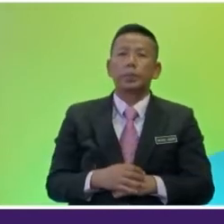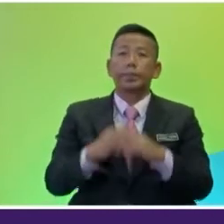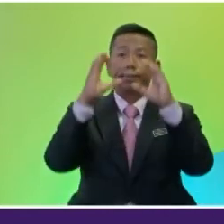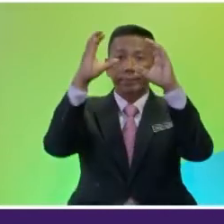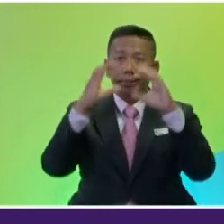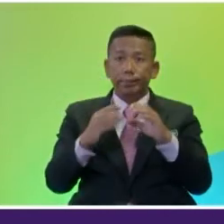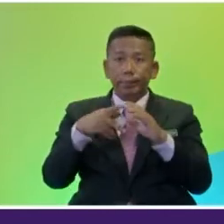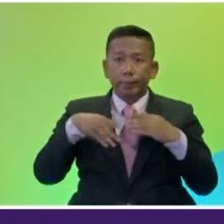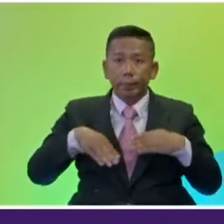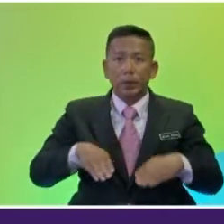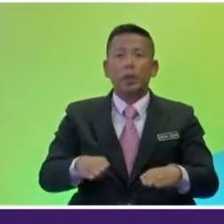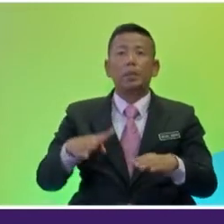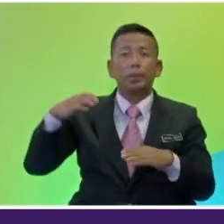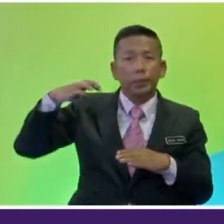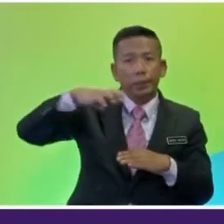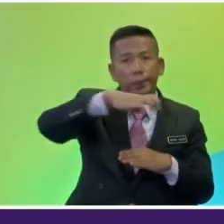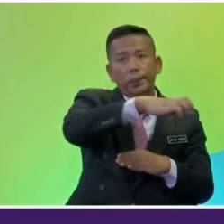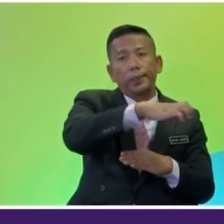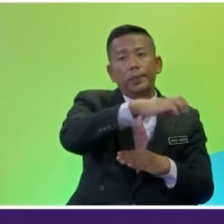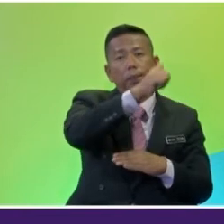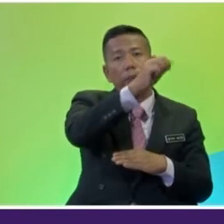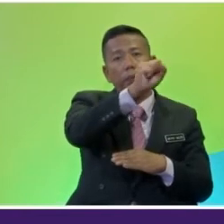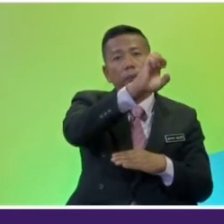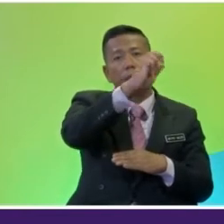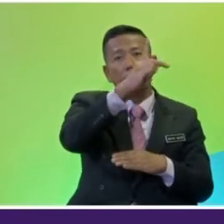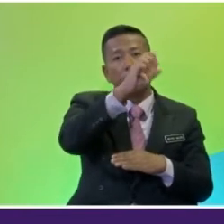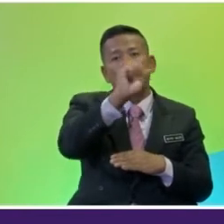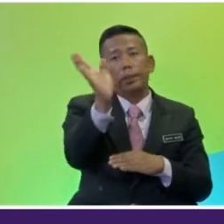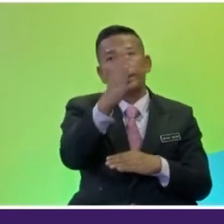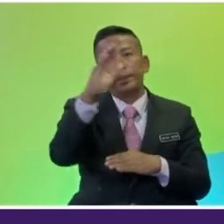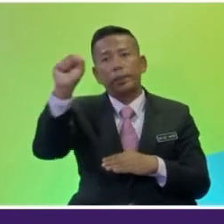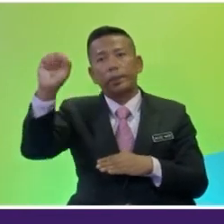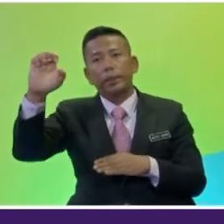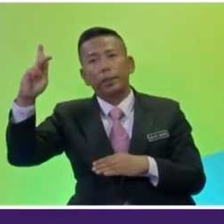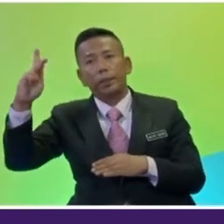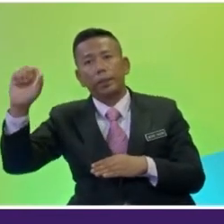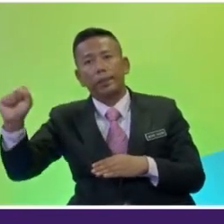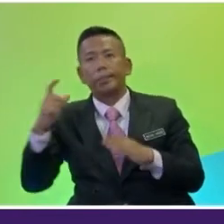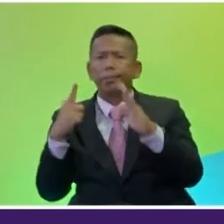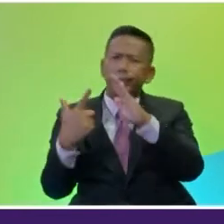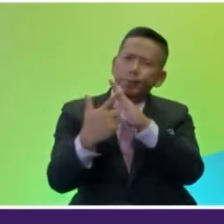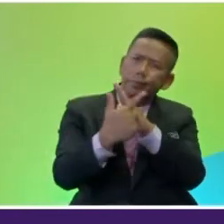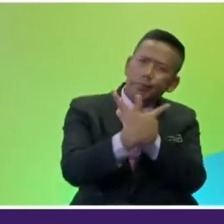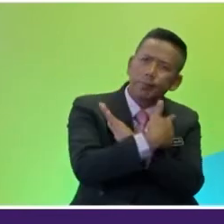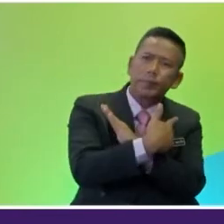cara pembiakan bakteri yaitu aset dan juga seks sama juga lah kalau asik melalui